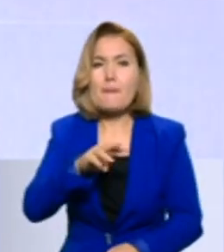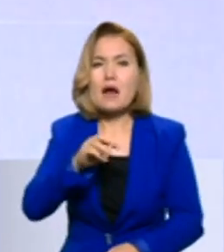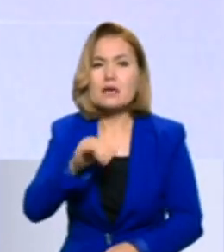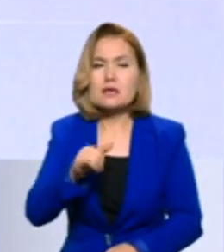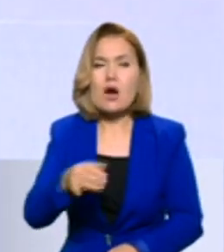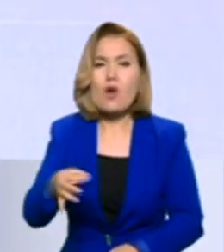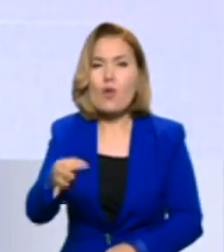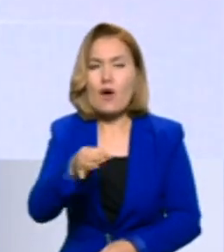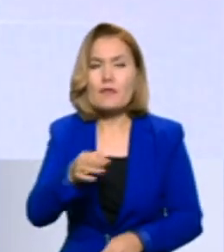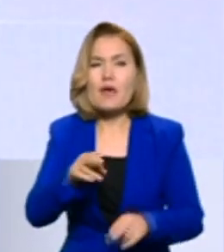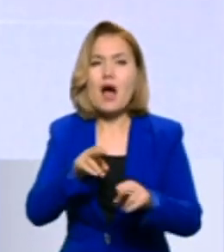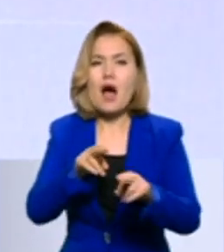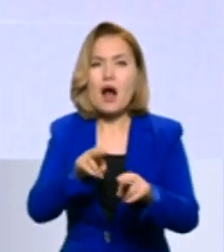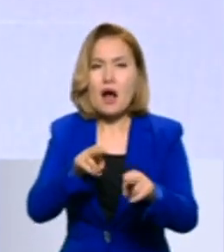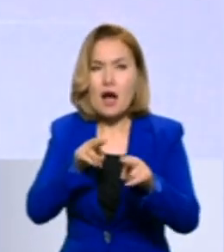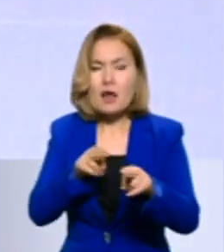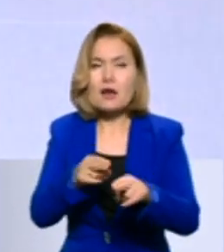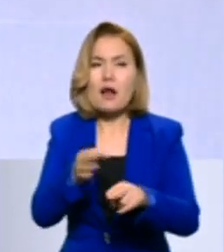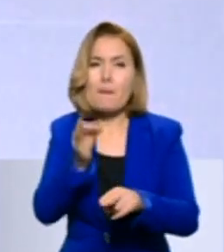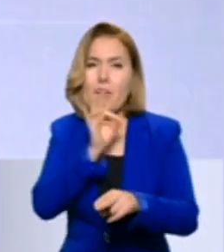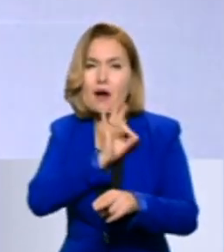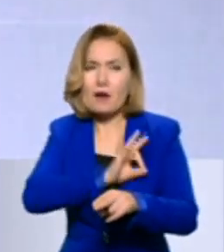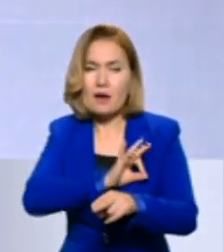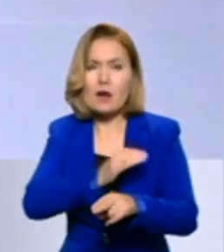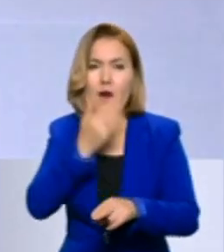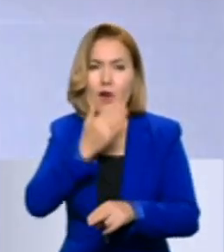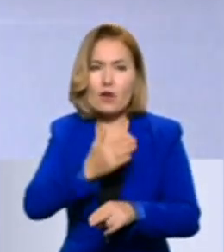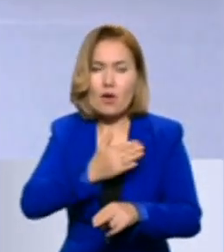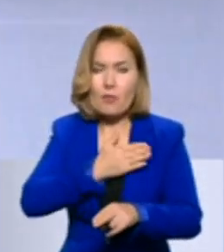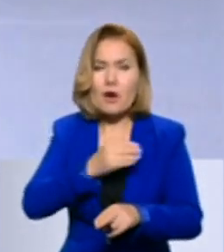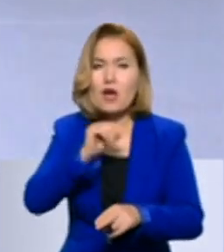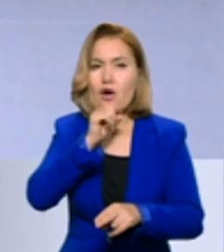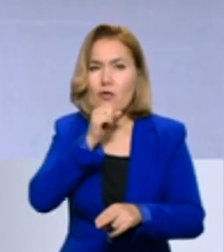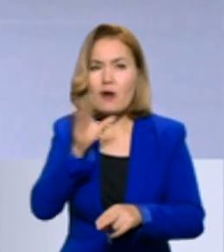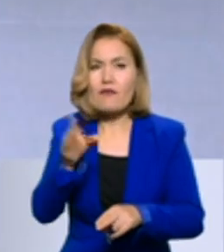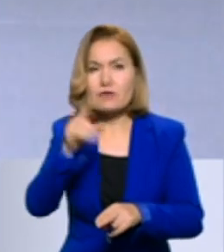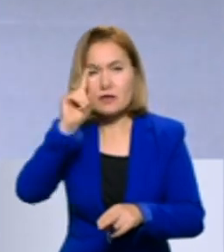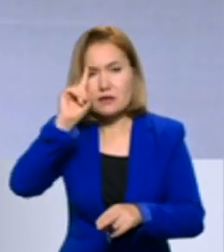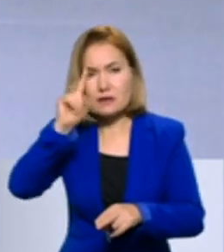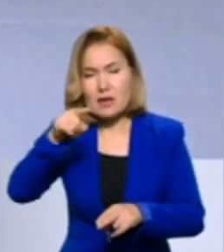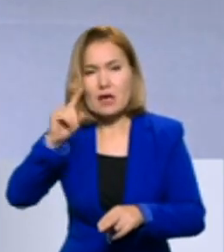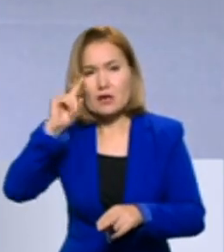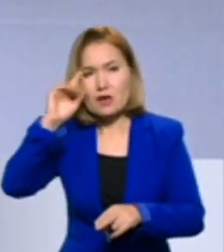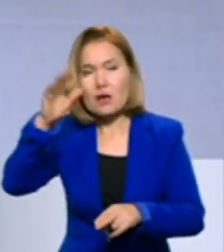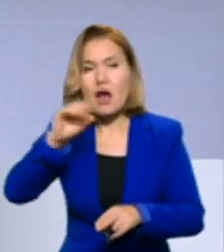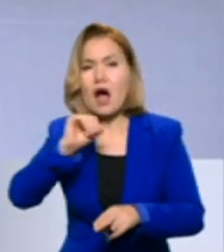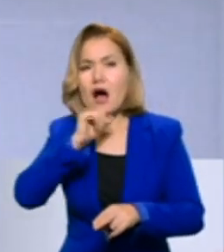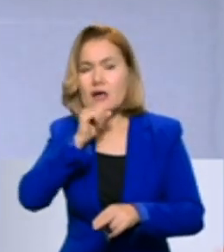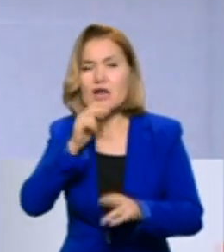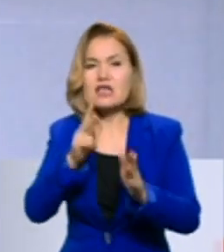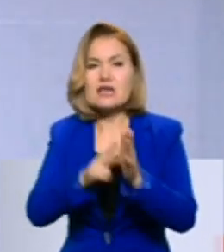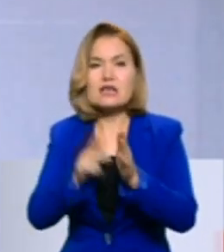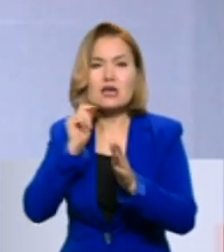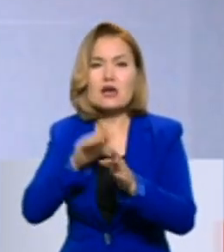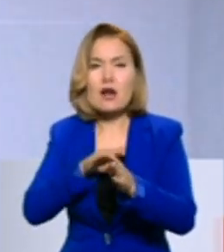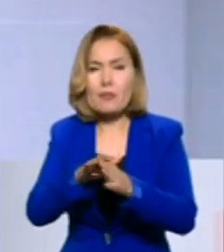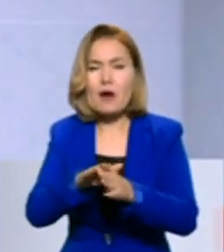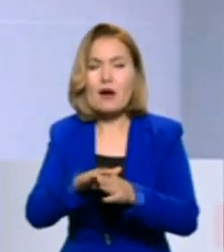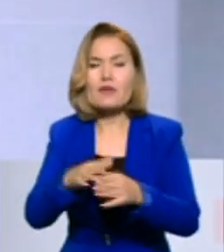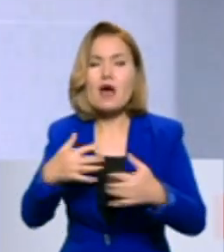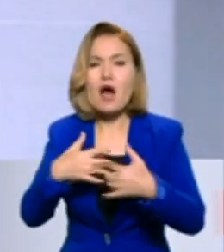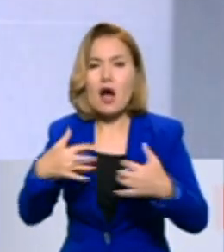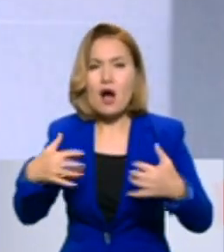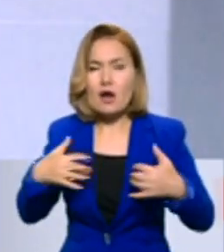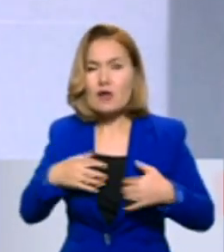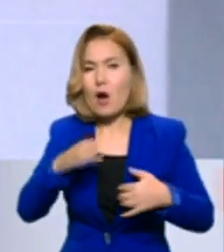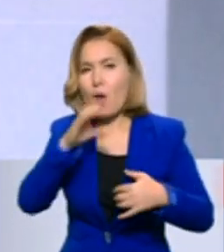Маңғыстауда аңшылықты кәсіп еткен Алдаберді Ақшабаевты танымайтын жан жоқ. Ақсақал 80-нің сеңгіріне шықса да, аң аулап